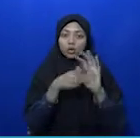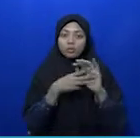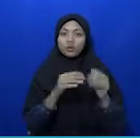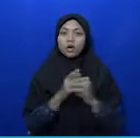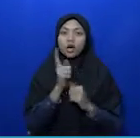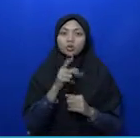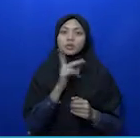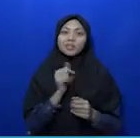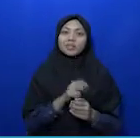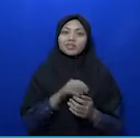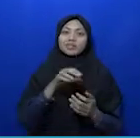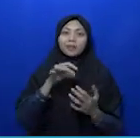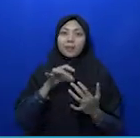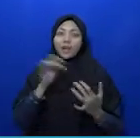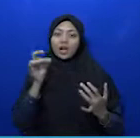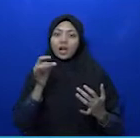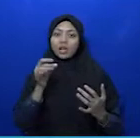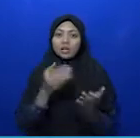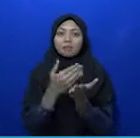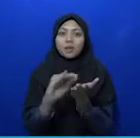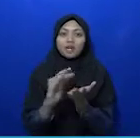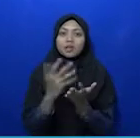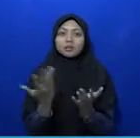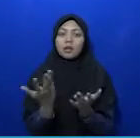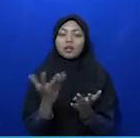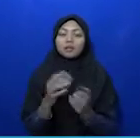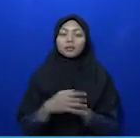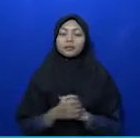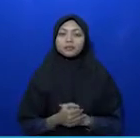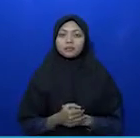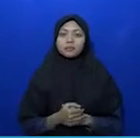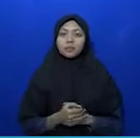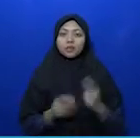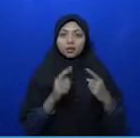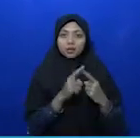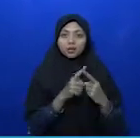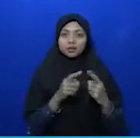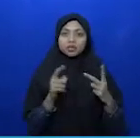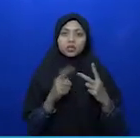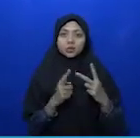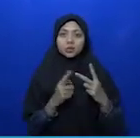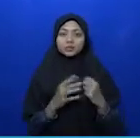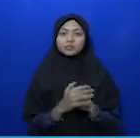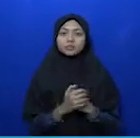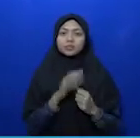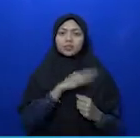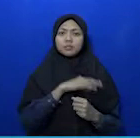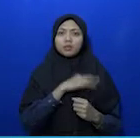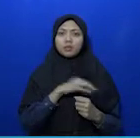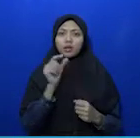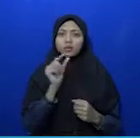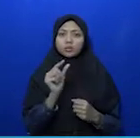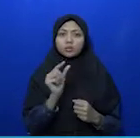harus memutuskan bagi di situ. Itu satu. Nah kemudian yang kedua ya, manfaat yang